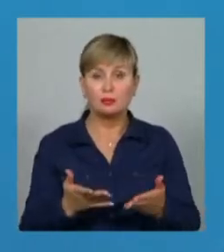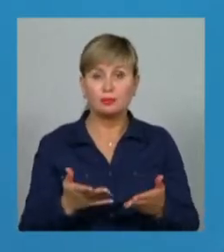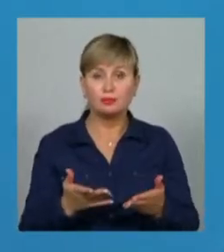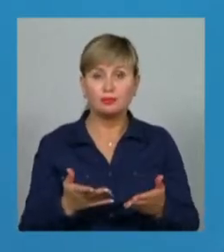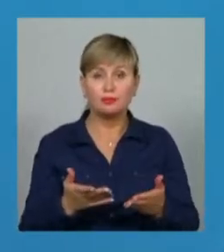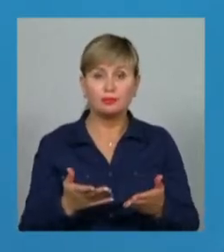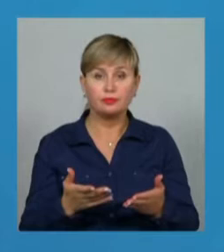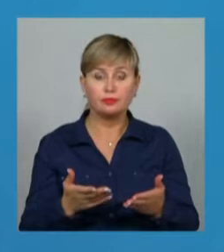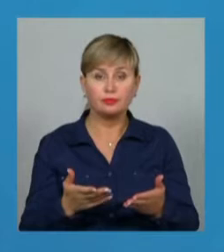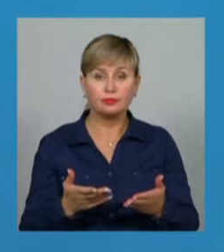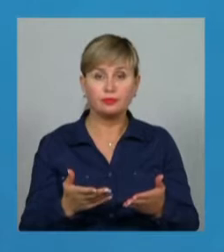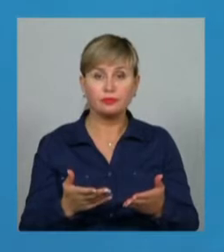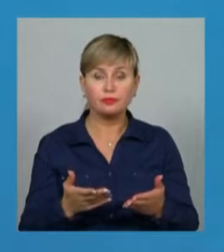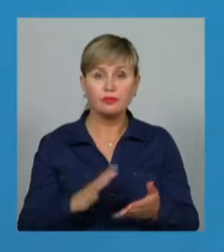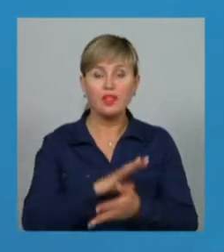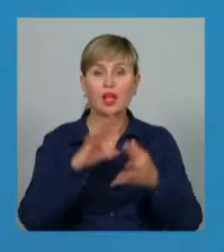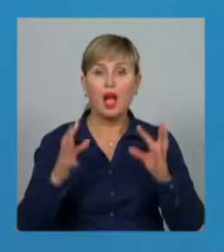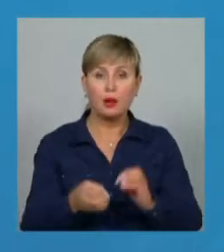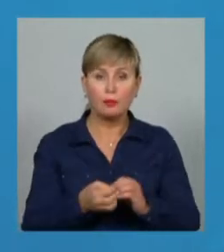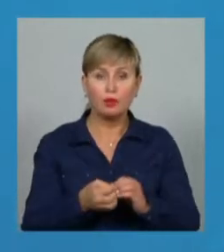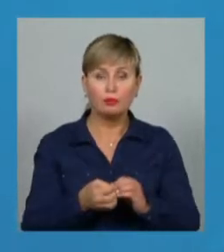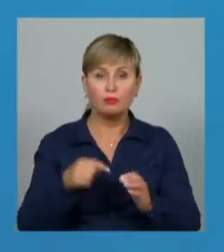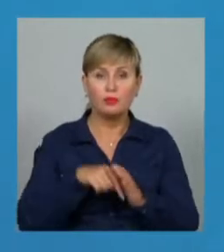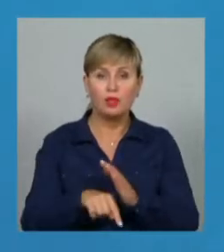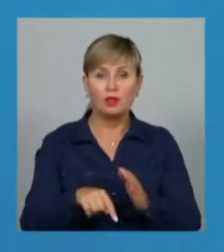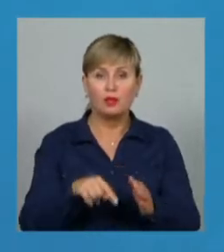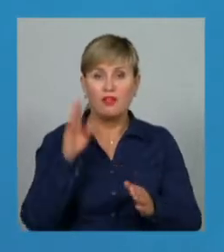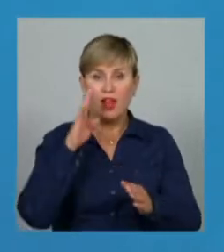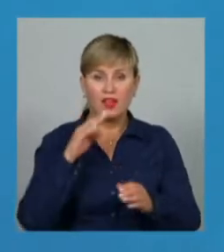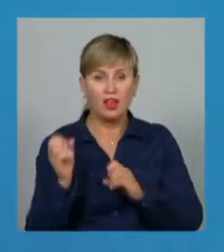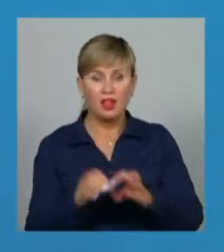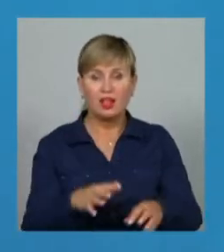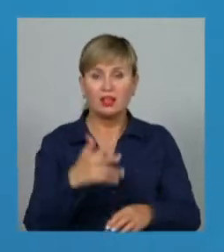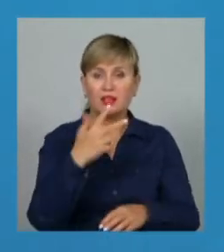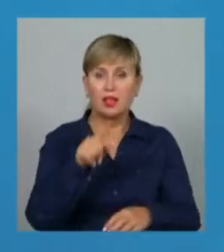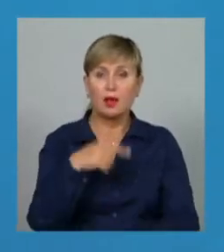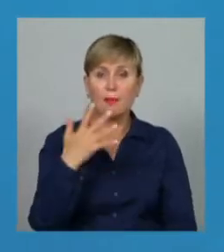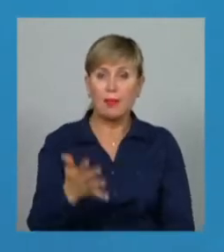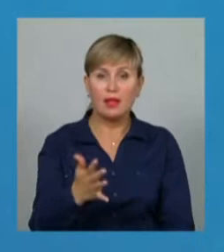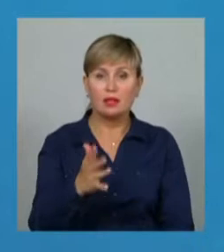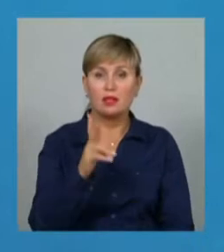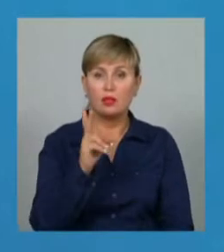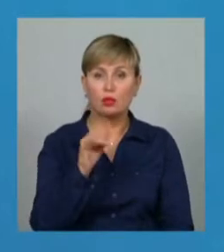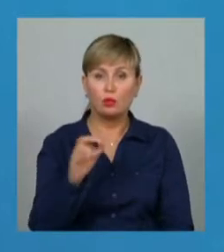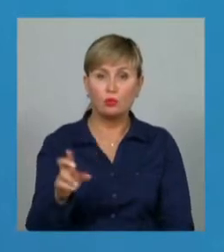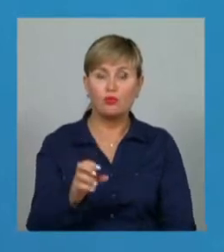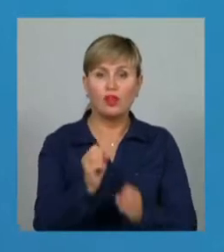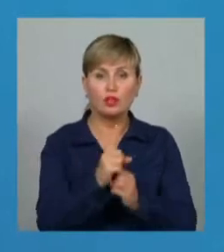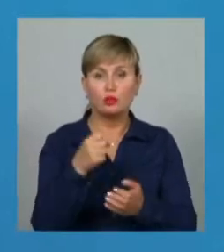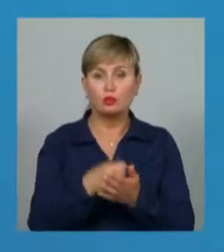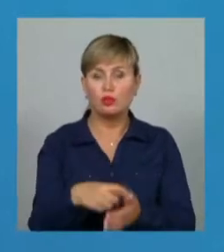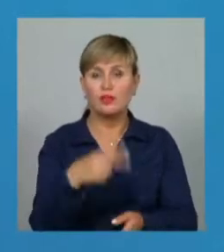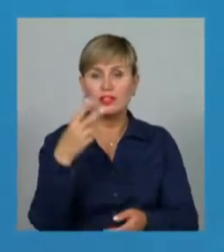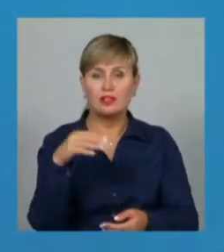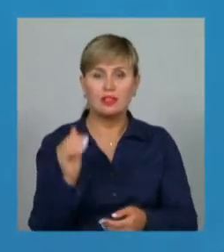там объем фильтровальной где-то 3,5 тысячи кубов, после того, как мы построим, там поднимется до 22 тысяч.